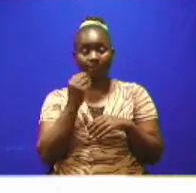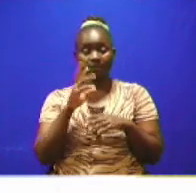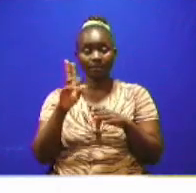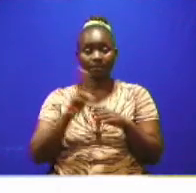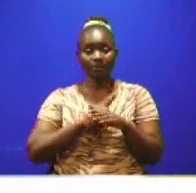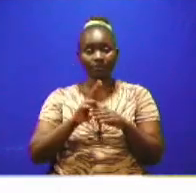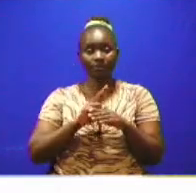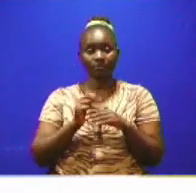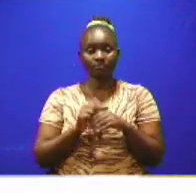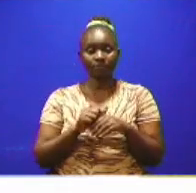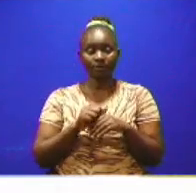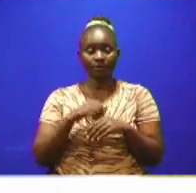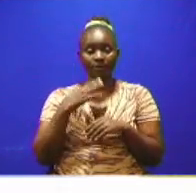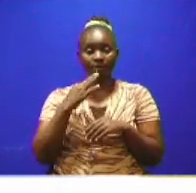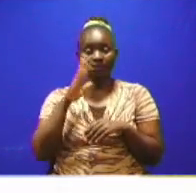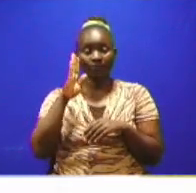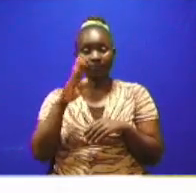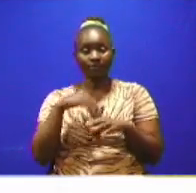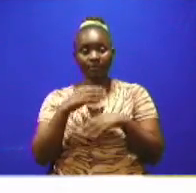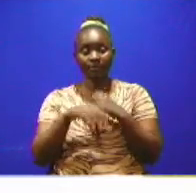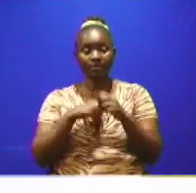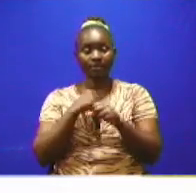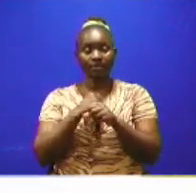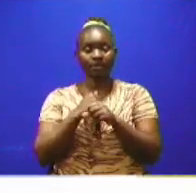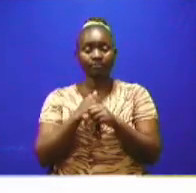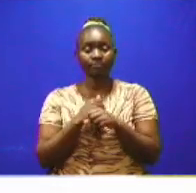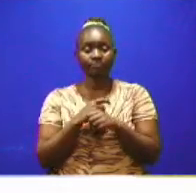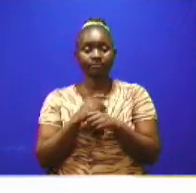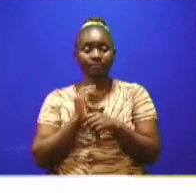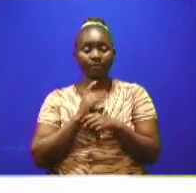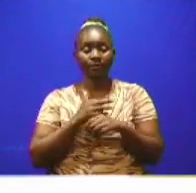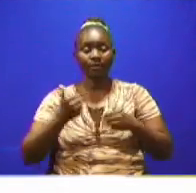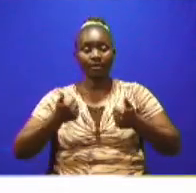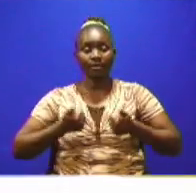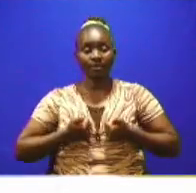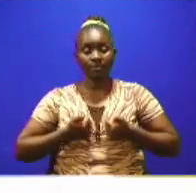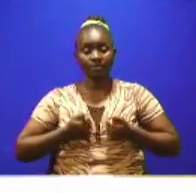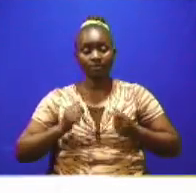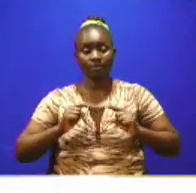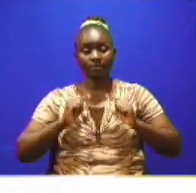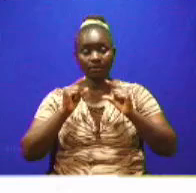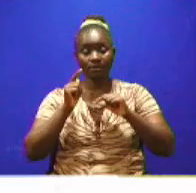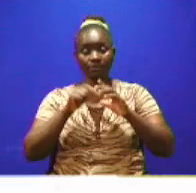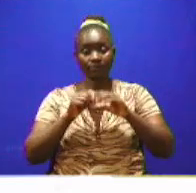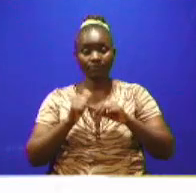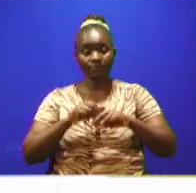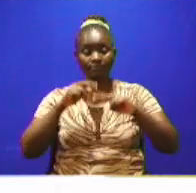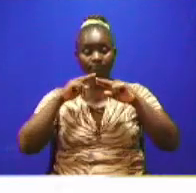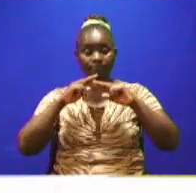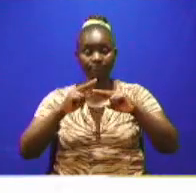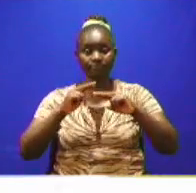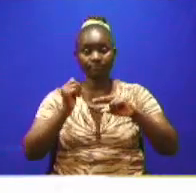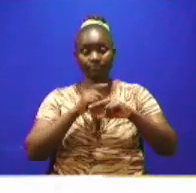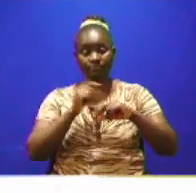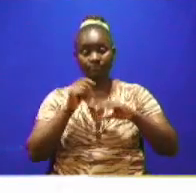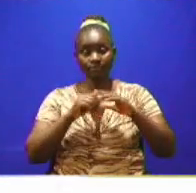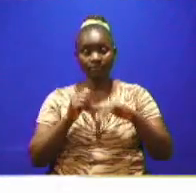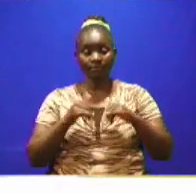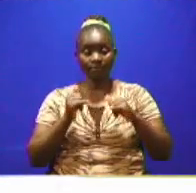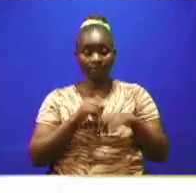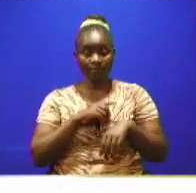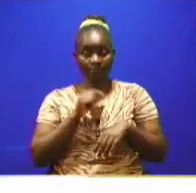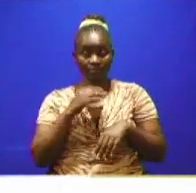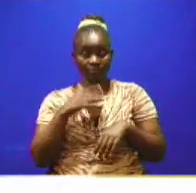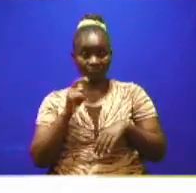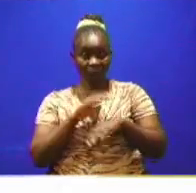mbake miaka ya hirire tato ene. Nikobono baise kewa ito, muna tuanyo rake skuri ya Taracha Secondary School. Mbari kocha kutuka skuri nga bono, ndugu